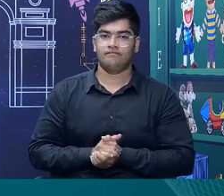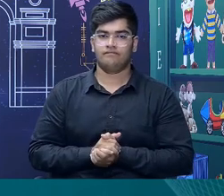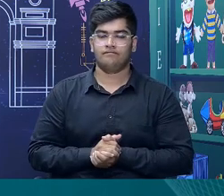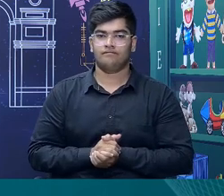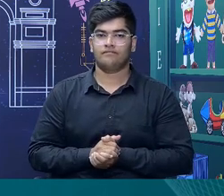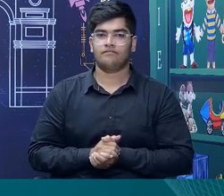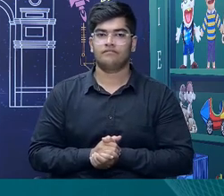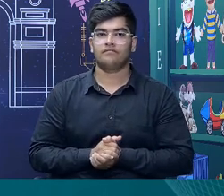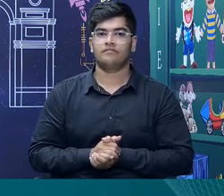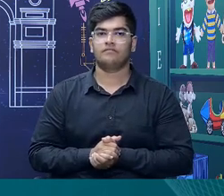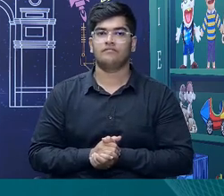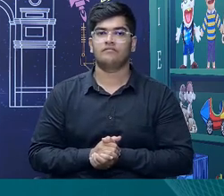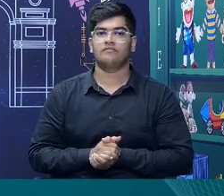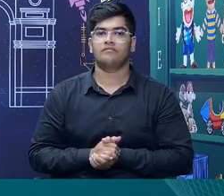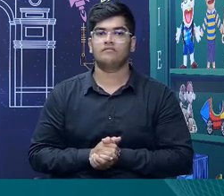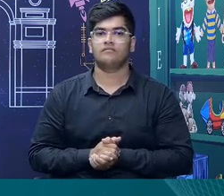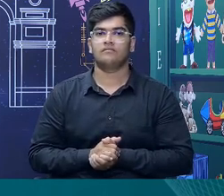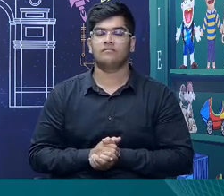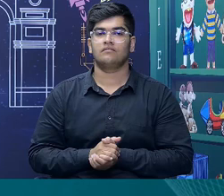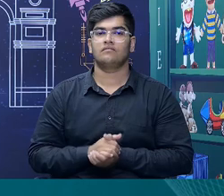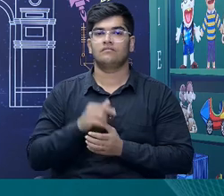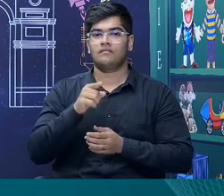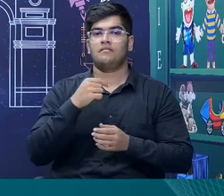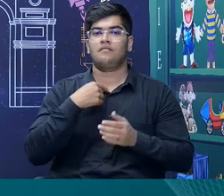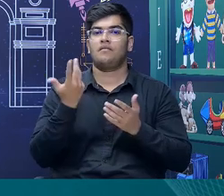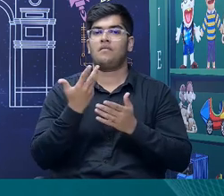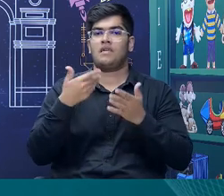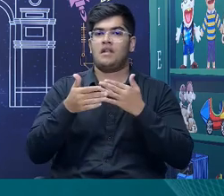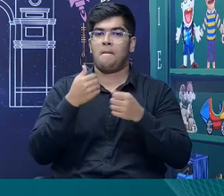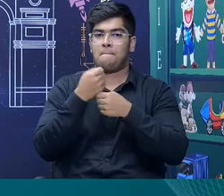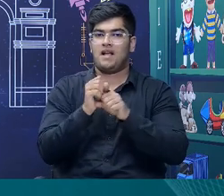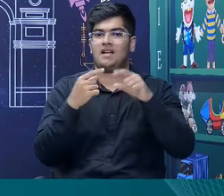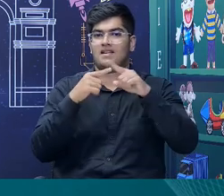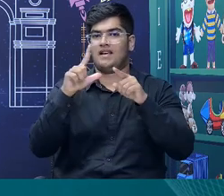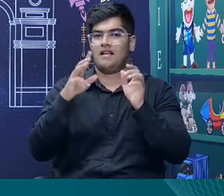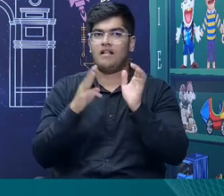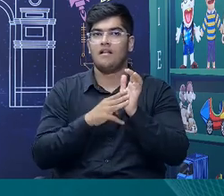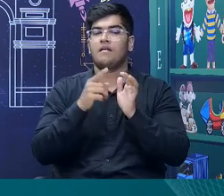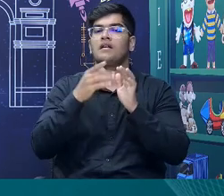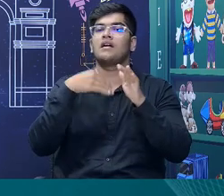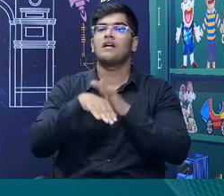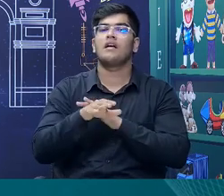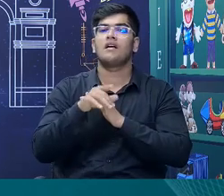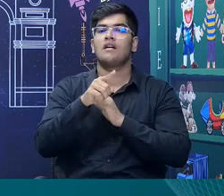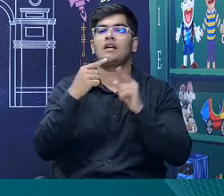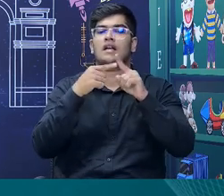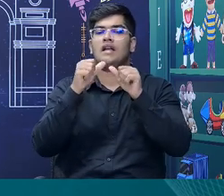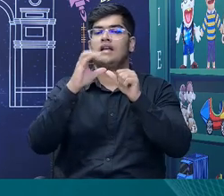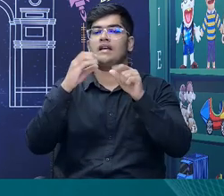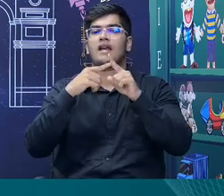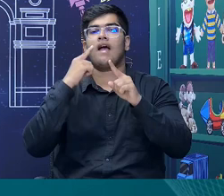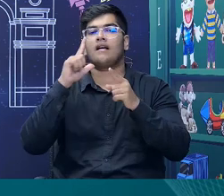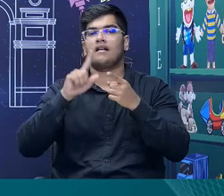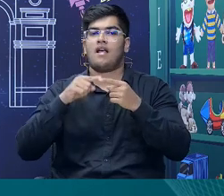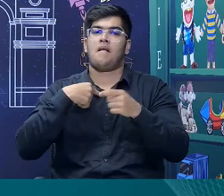और आ मैं आप यह देखेंगे की यह जो मैंने यह टी ल एम बनाया है इसको मैंने टैग टाइल बनाया है